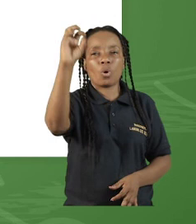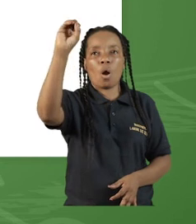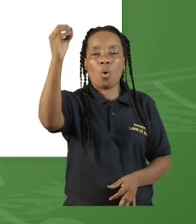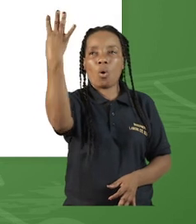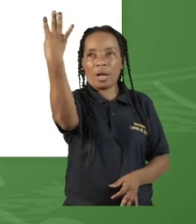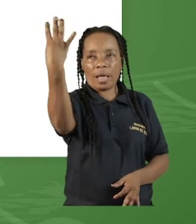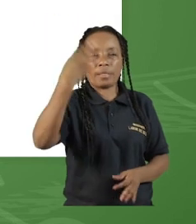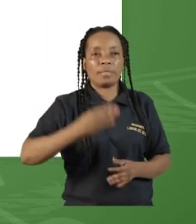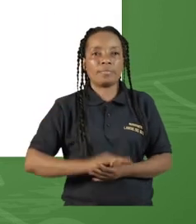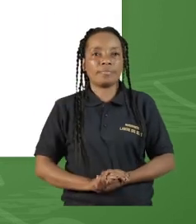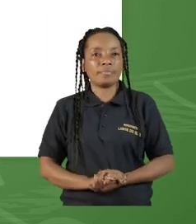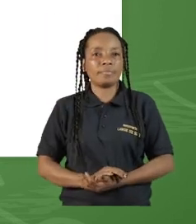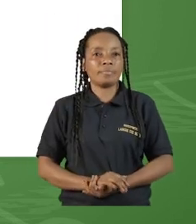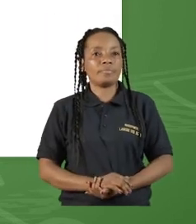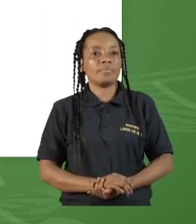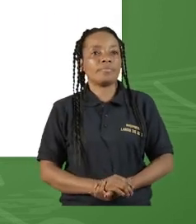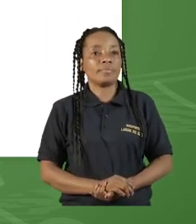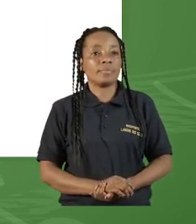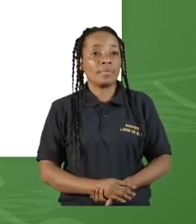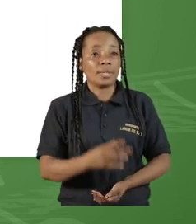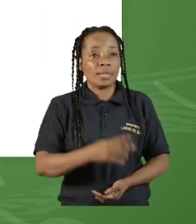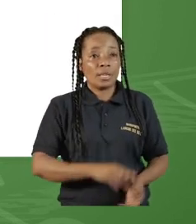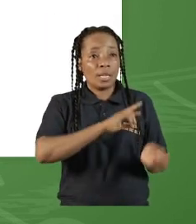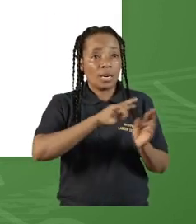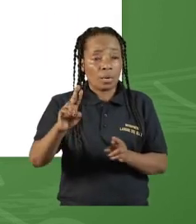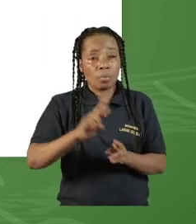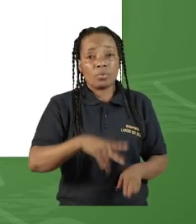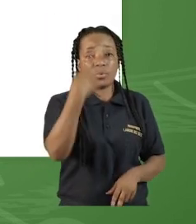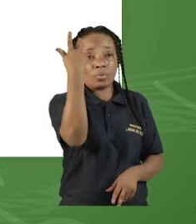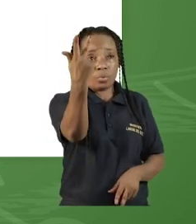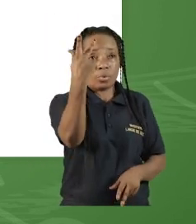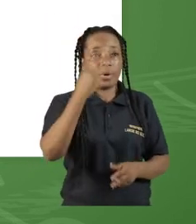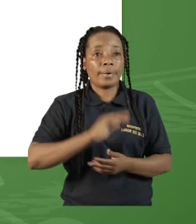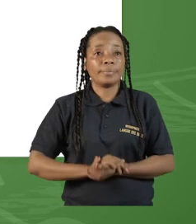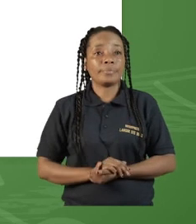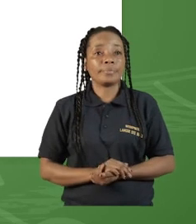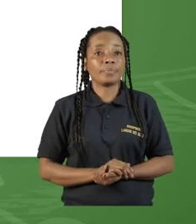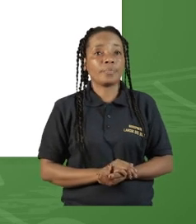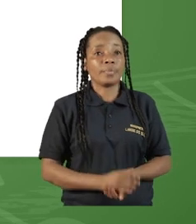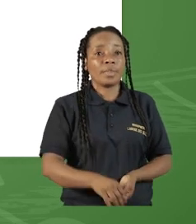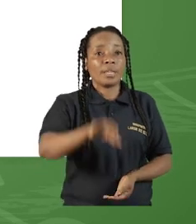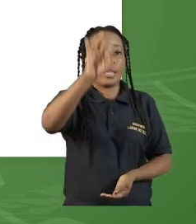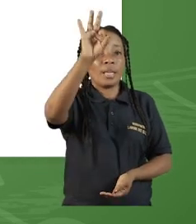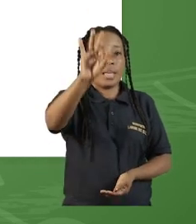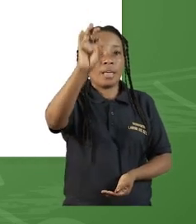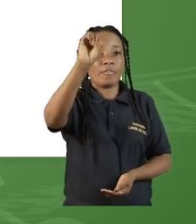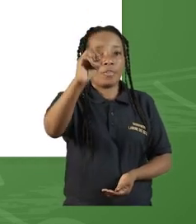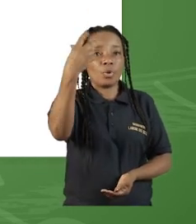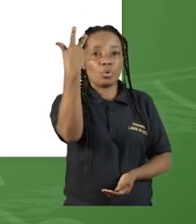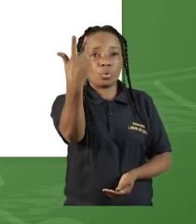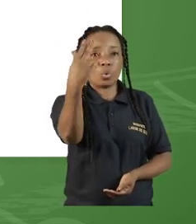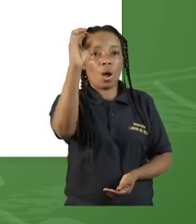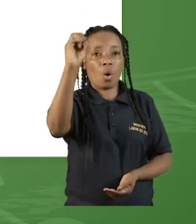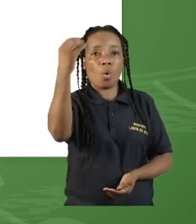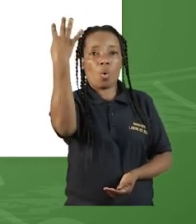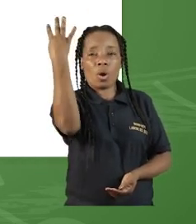À la troisième consigne, la réponse est l'oxyde magnétique de fer est attiré par